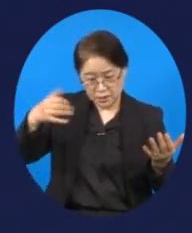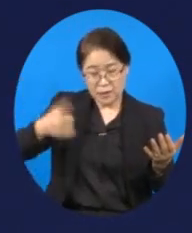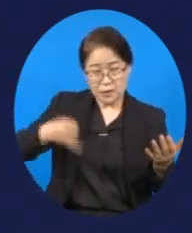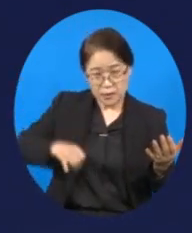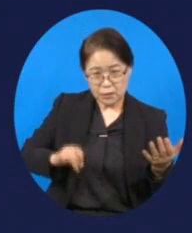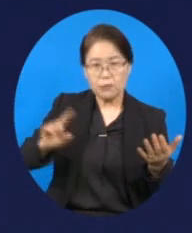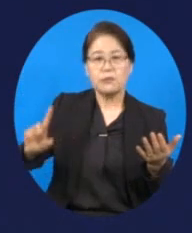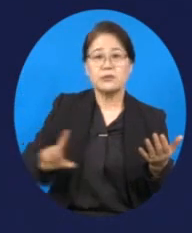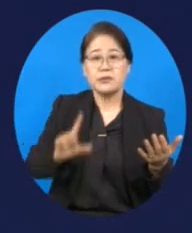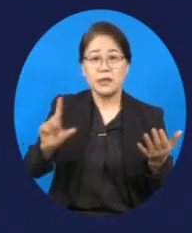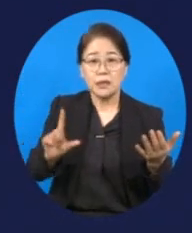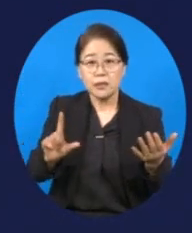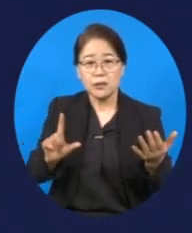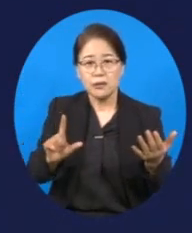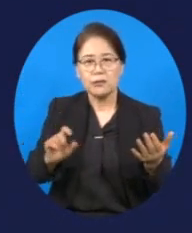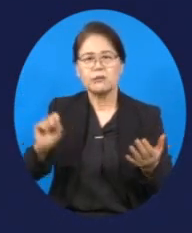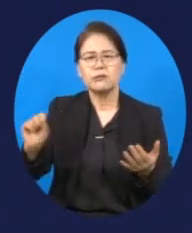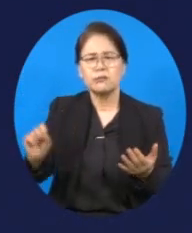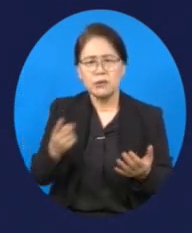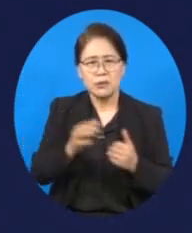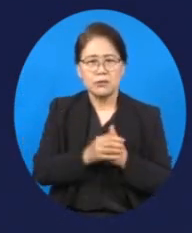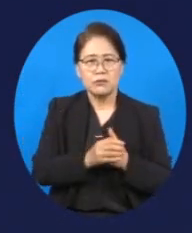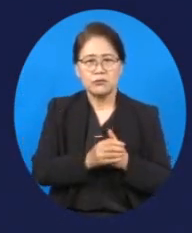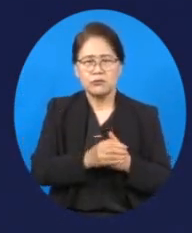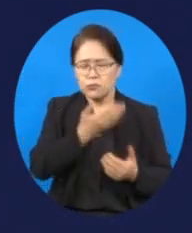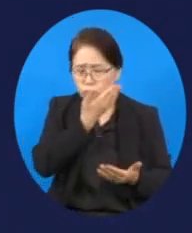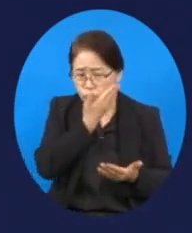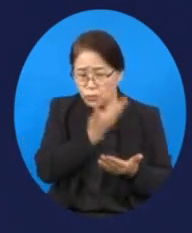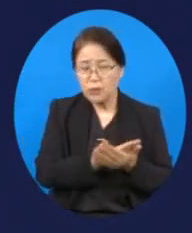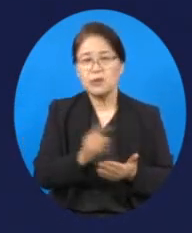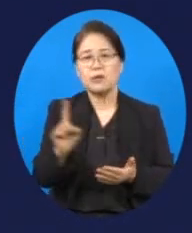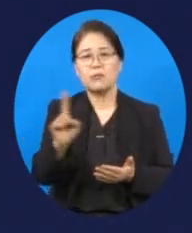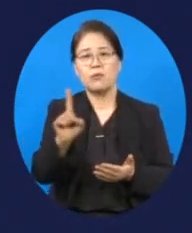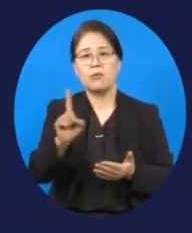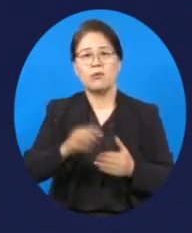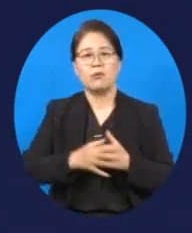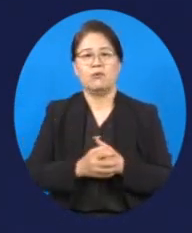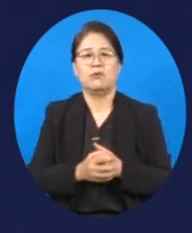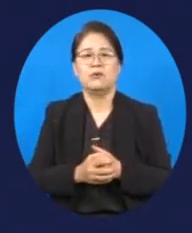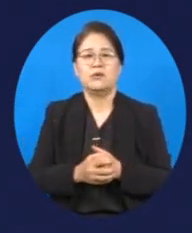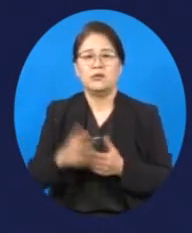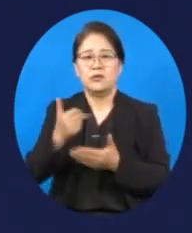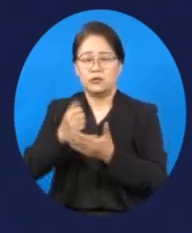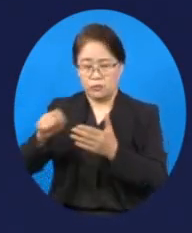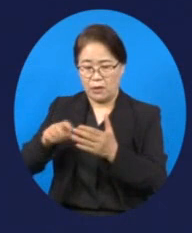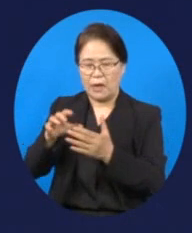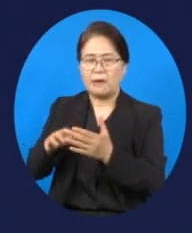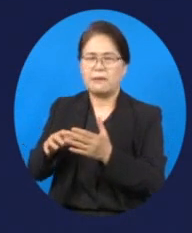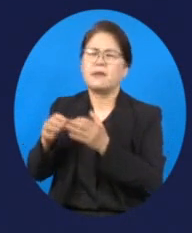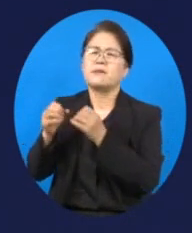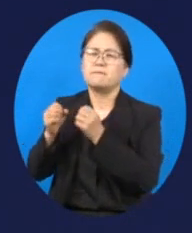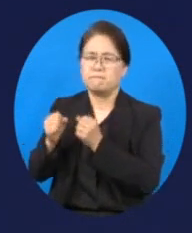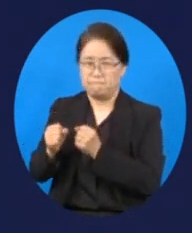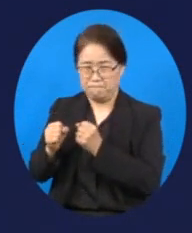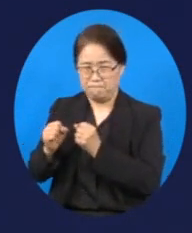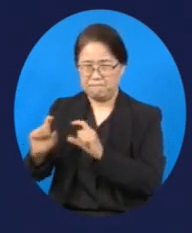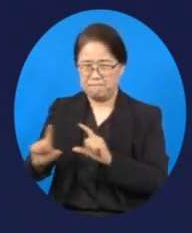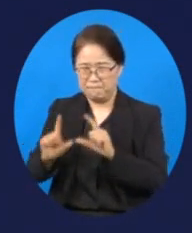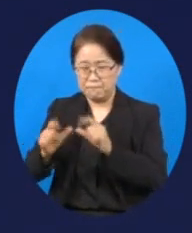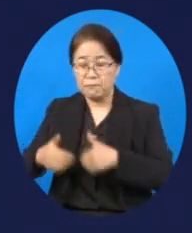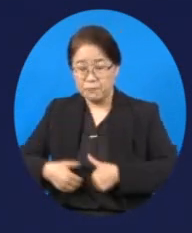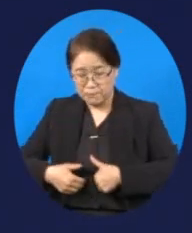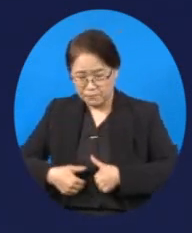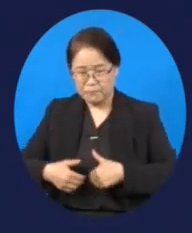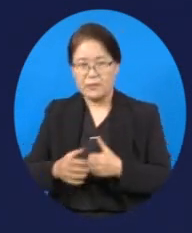살아가려면 핵심 키가 있어요 그것은 뭐냐 그러면 주님 안에 거하는 삶을 사는